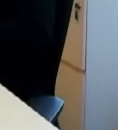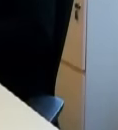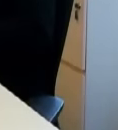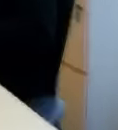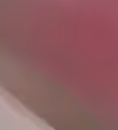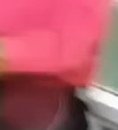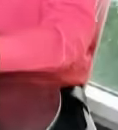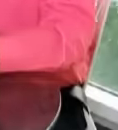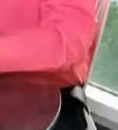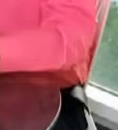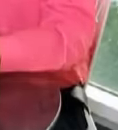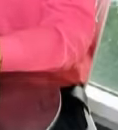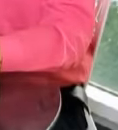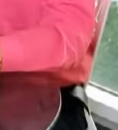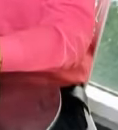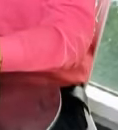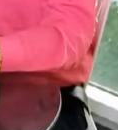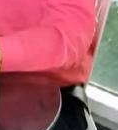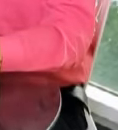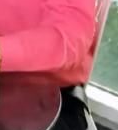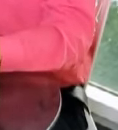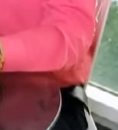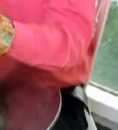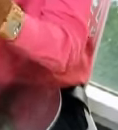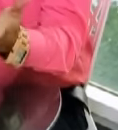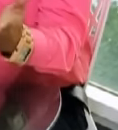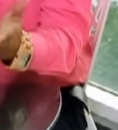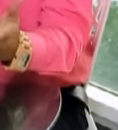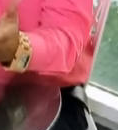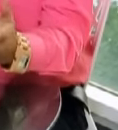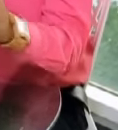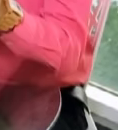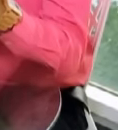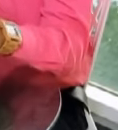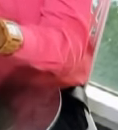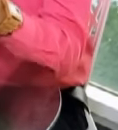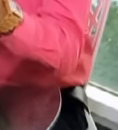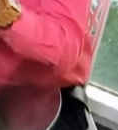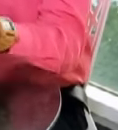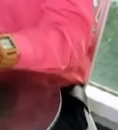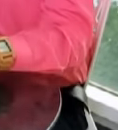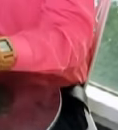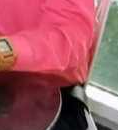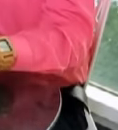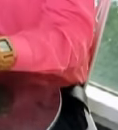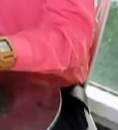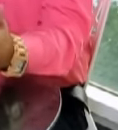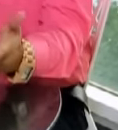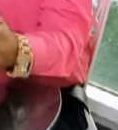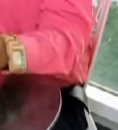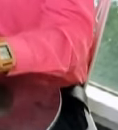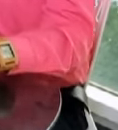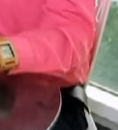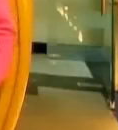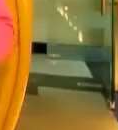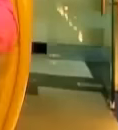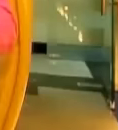kawan lagi. Beringatlah, anda bebas untuk memberikan pandangan. Namun pastikan ia adalah pandangan yang